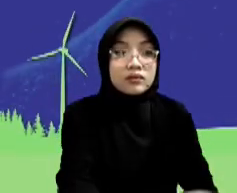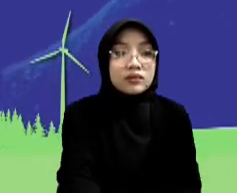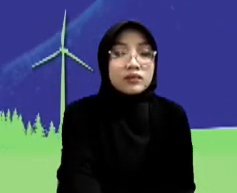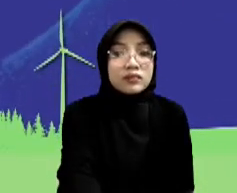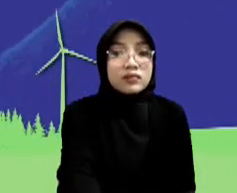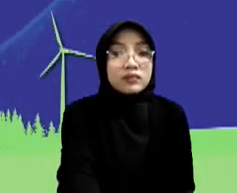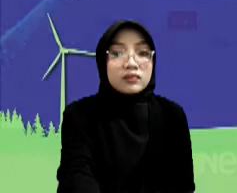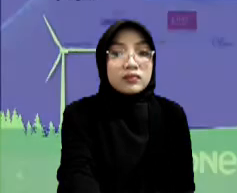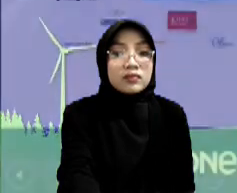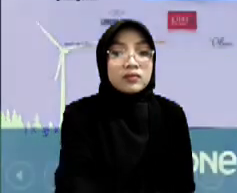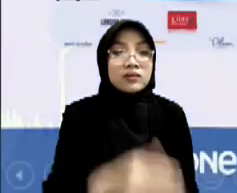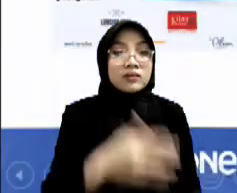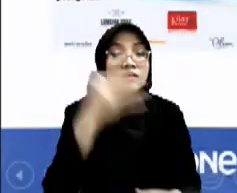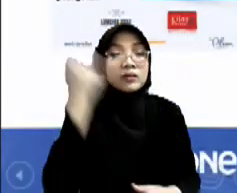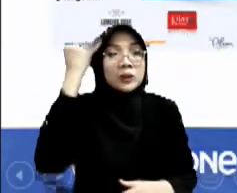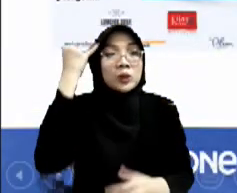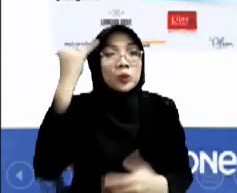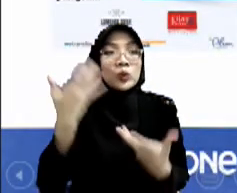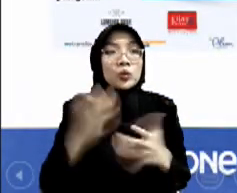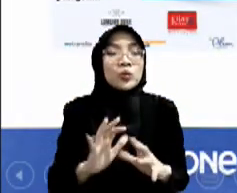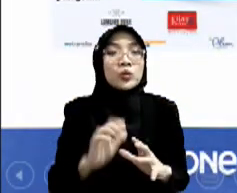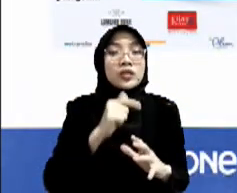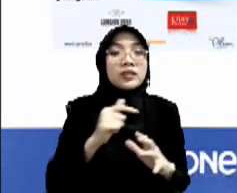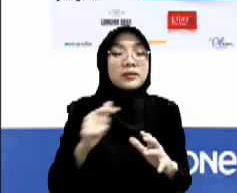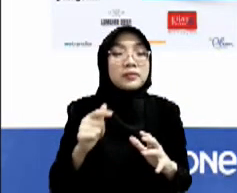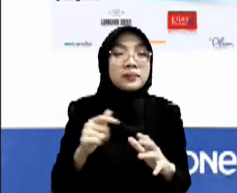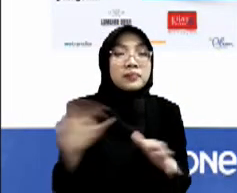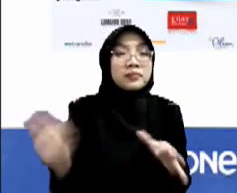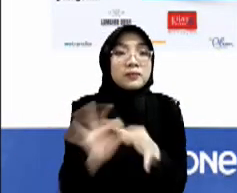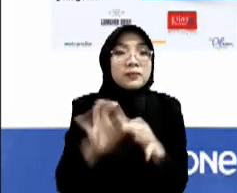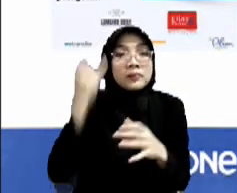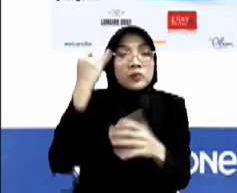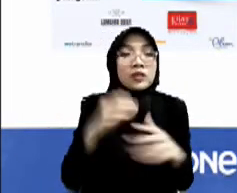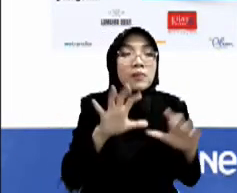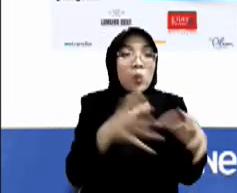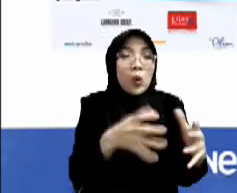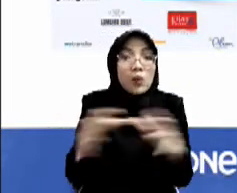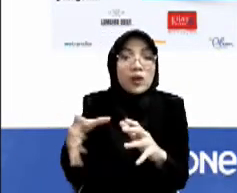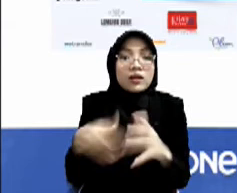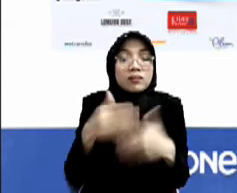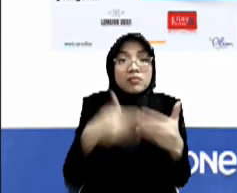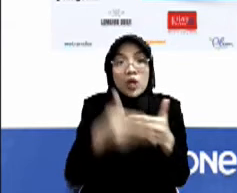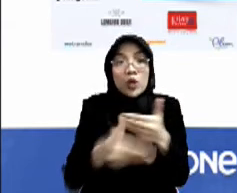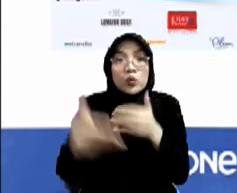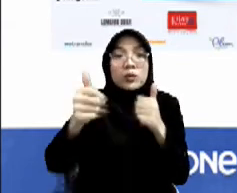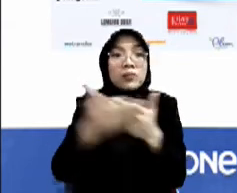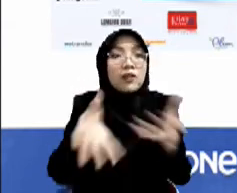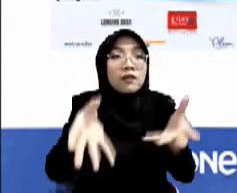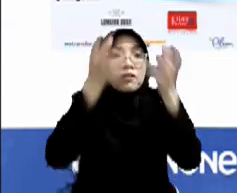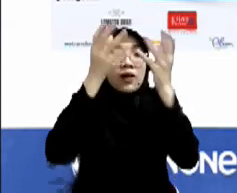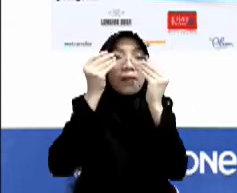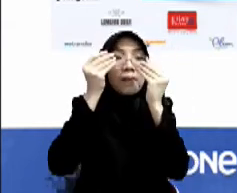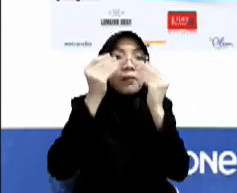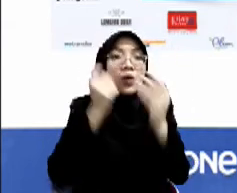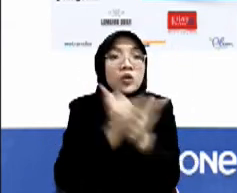apa lakukan beberapa inisiatif dengan partner kita juga untuk memperkenalkan produk-produk yang lebih sustainable gitu kan supaya mereka ngerti Oh ternyata